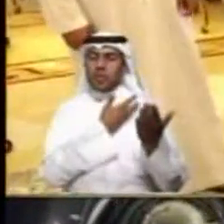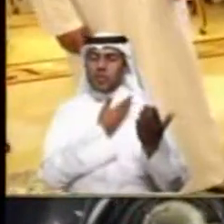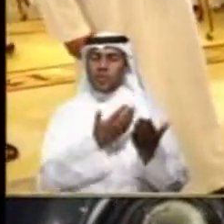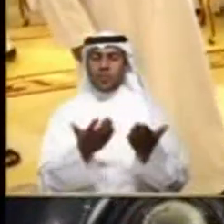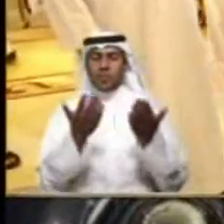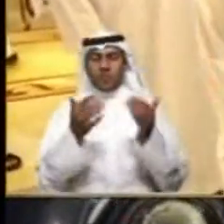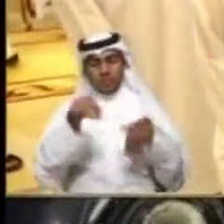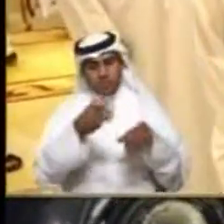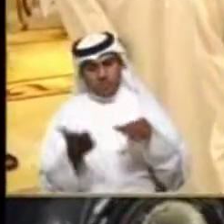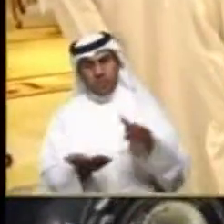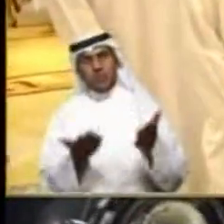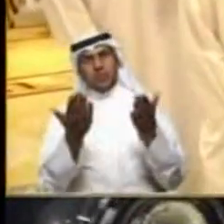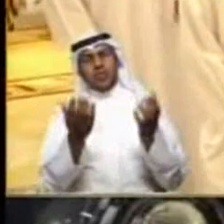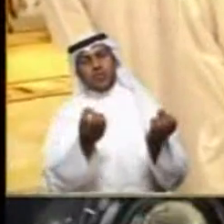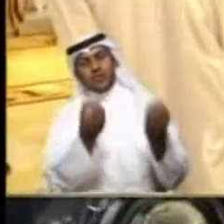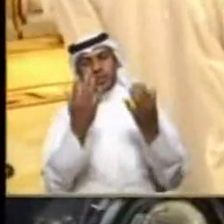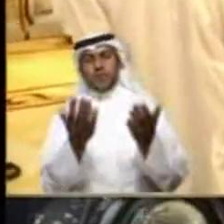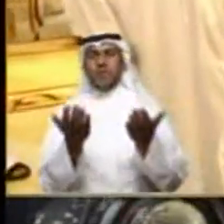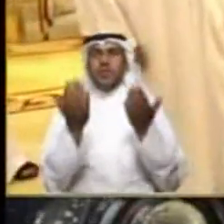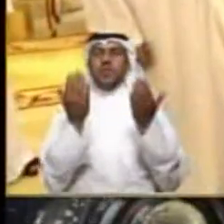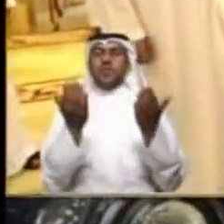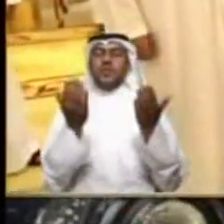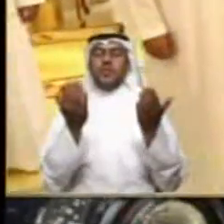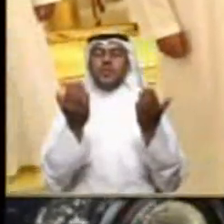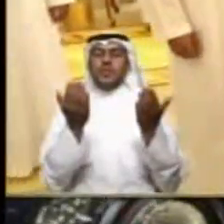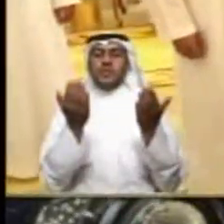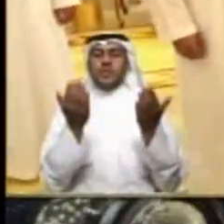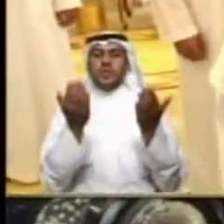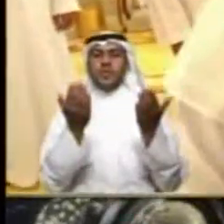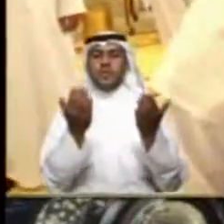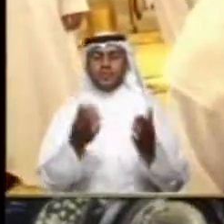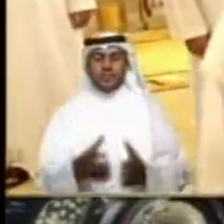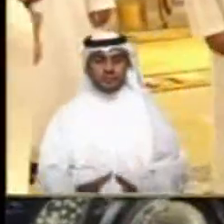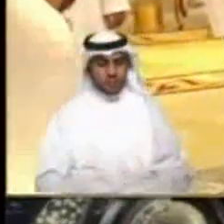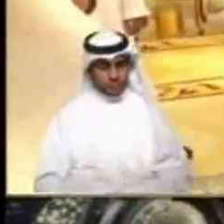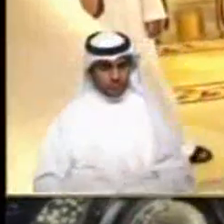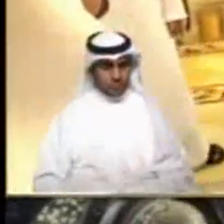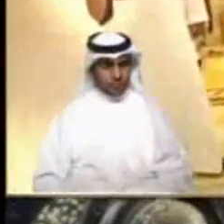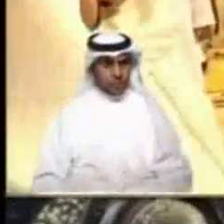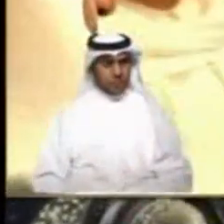طيب الله ثراه وجعل الجنة مثواه، وذلك في قصر البديع.